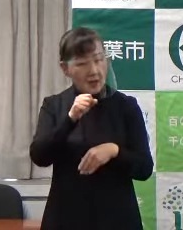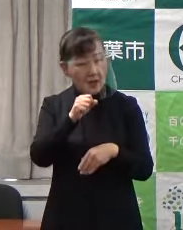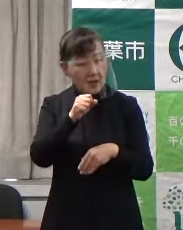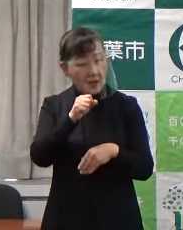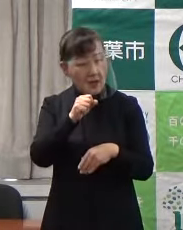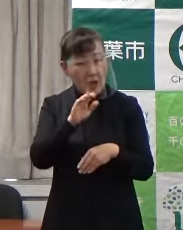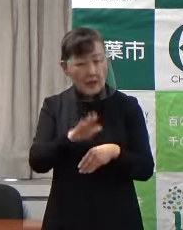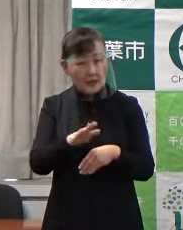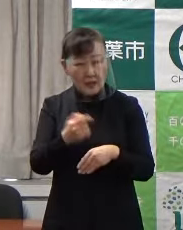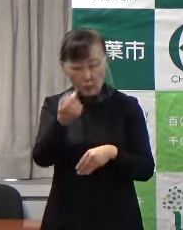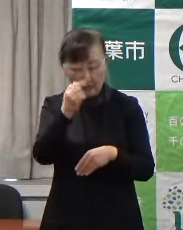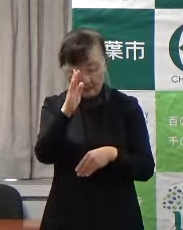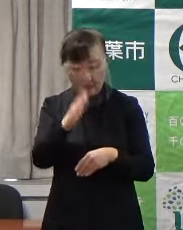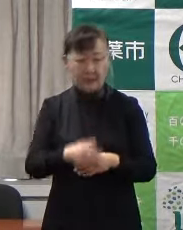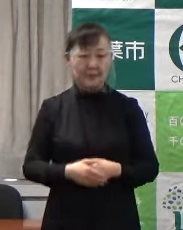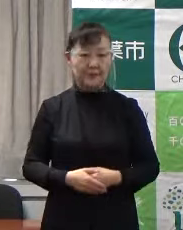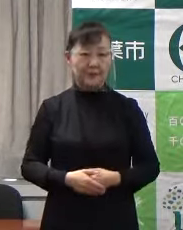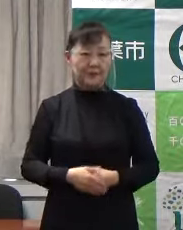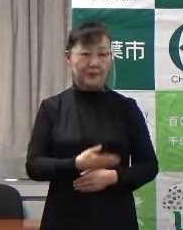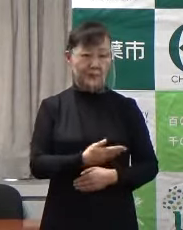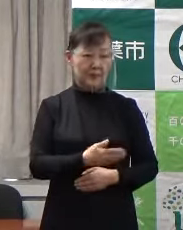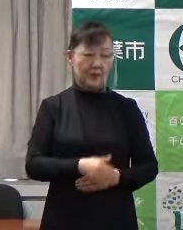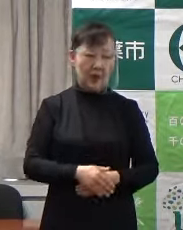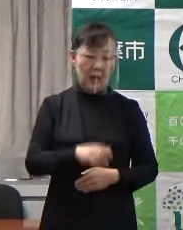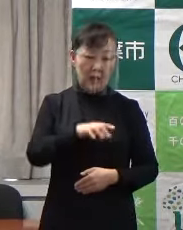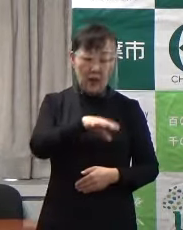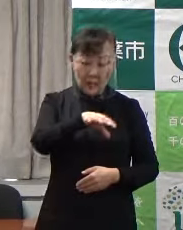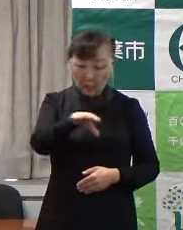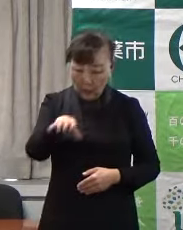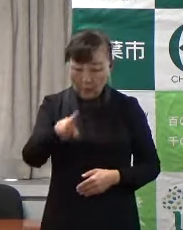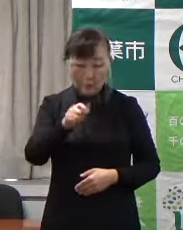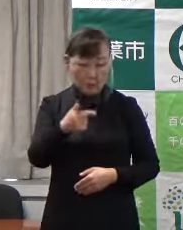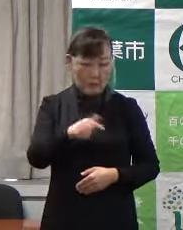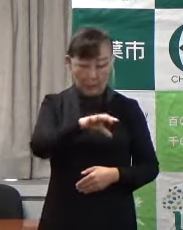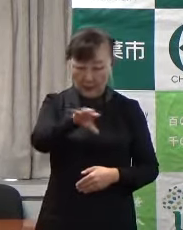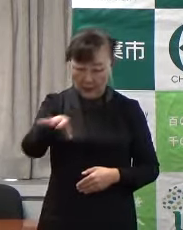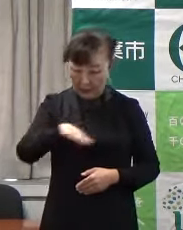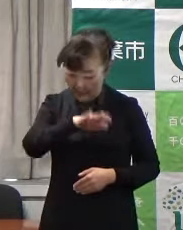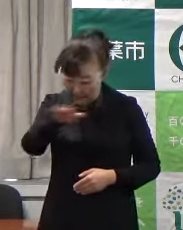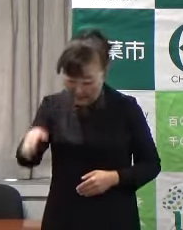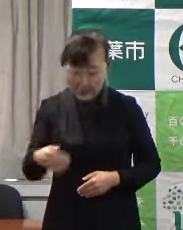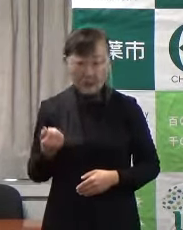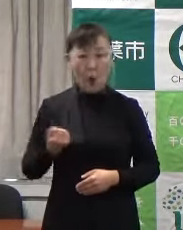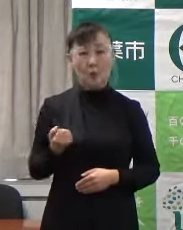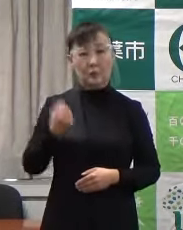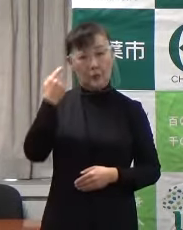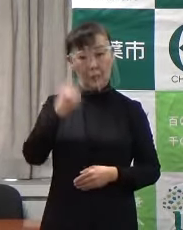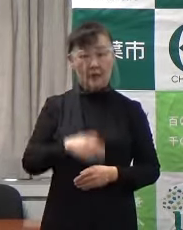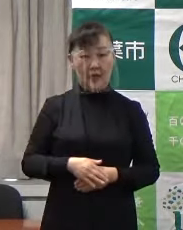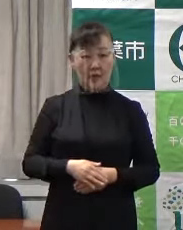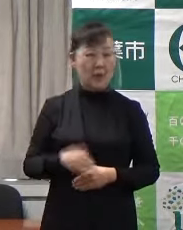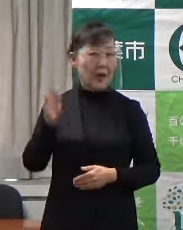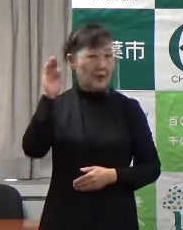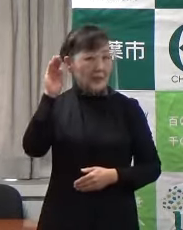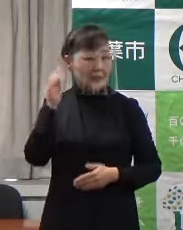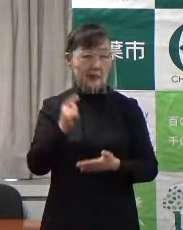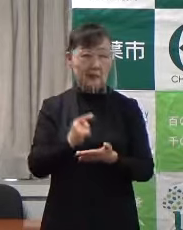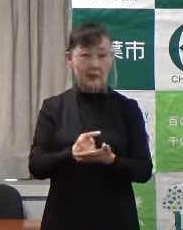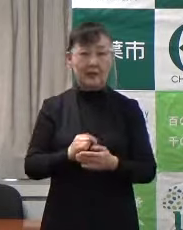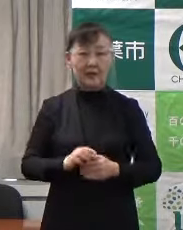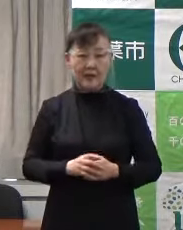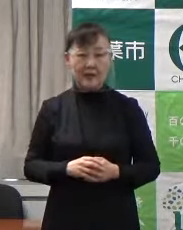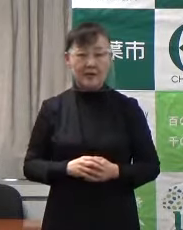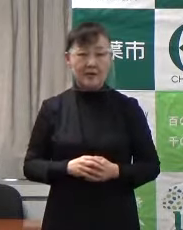ください。 いや、本当にどれもですね、面白くてですね、私いつもこう話聞くだけで、今